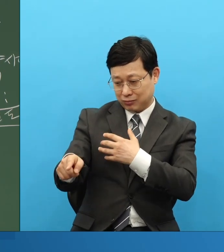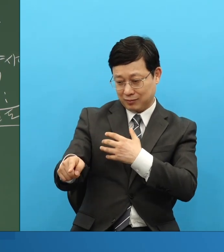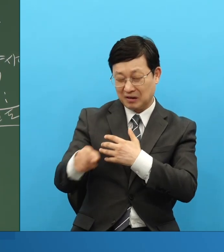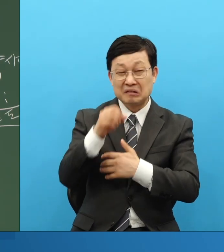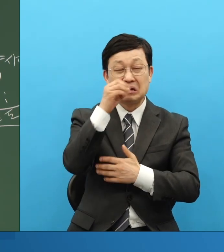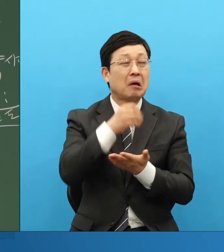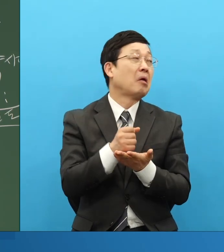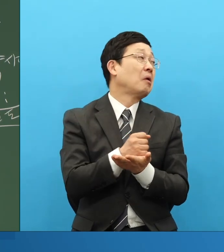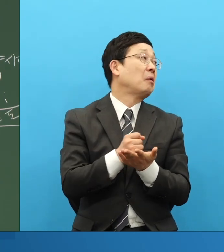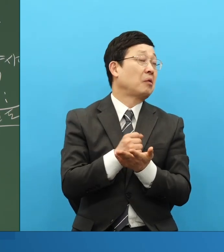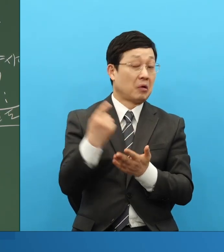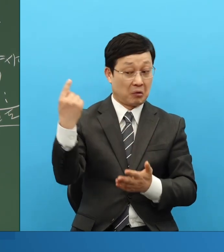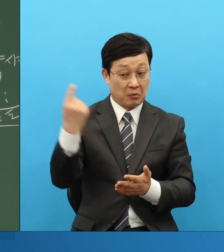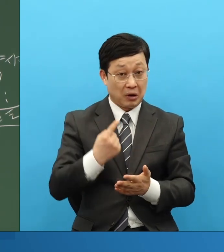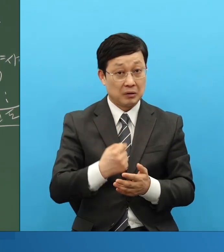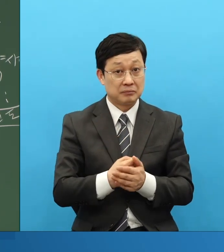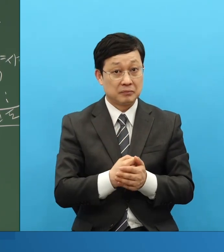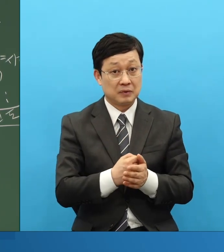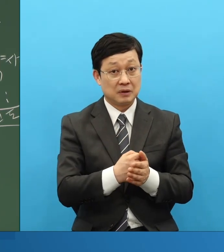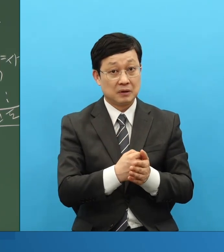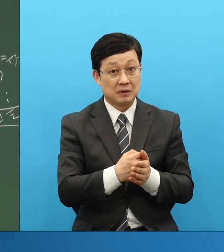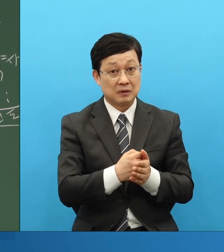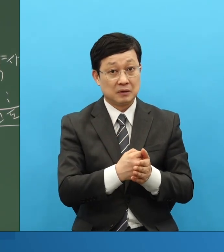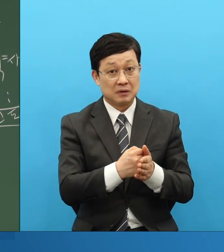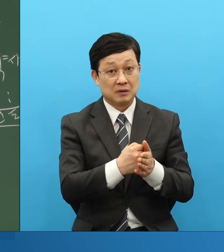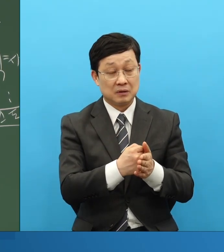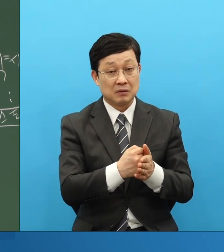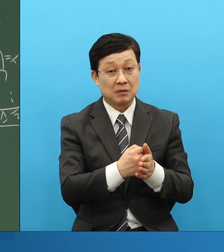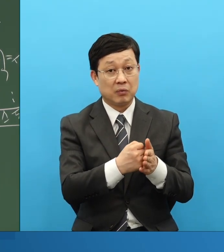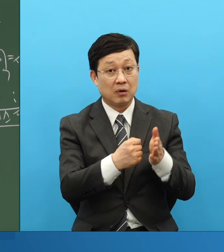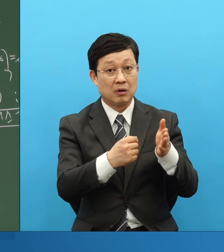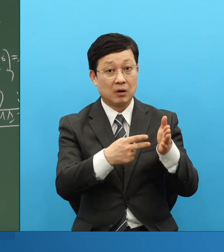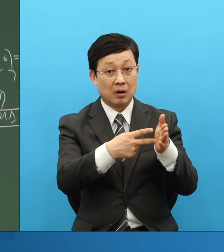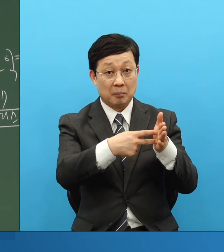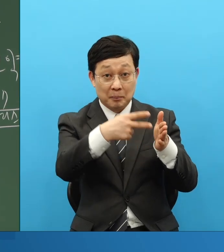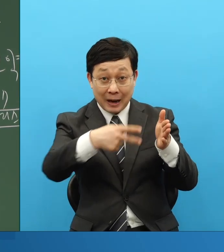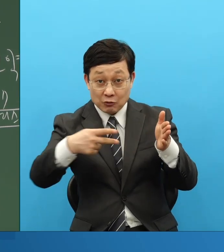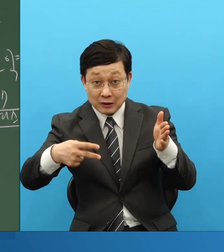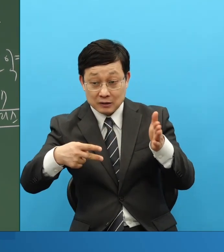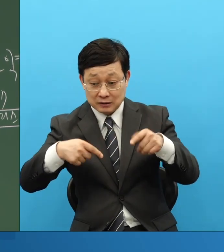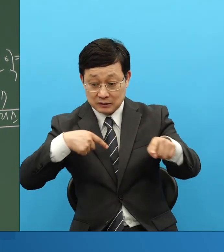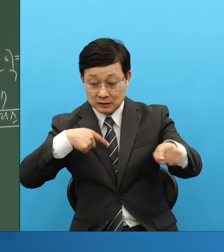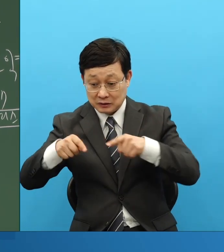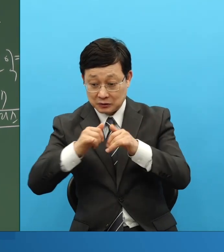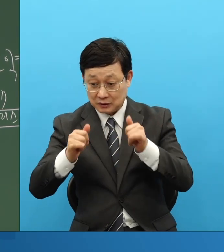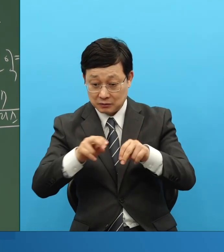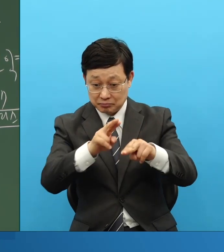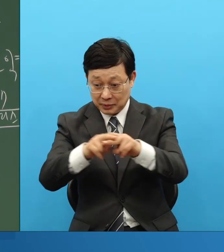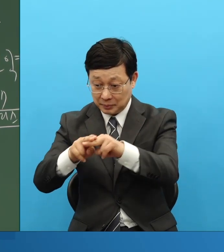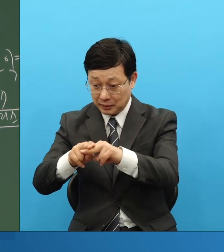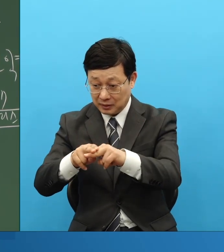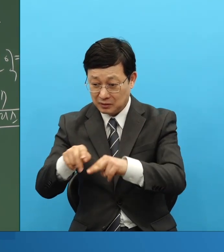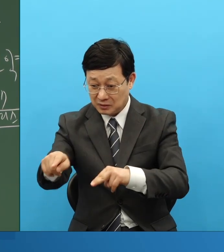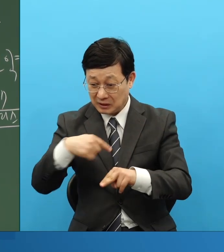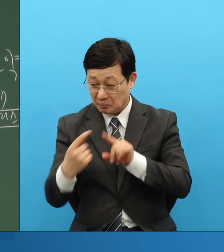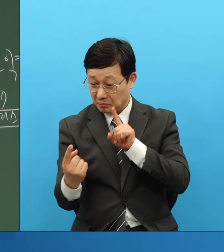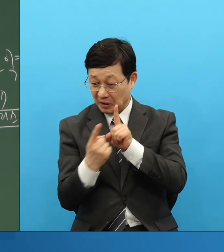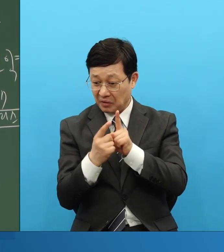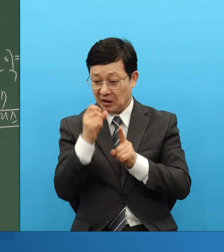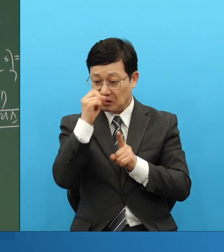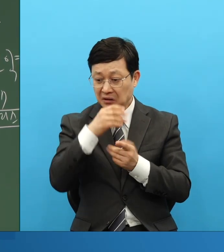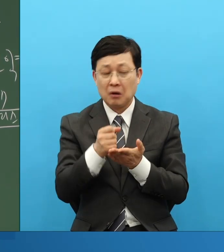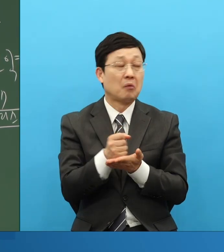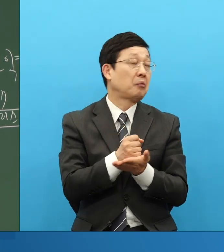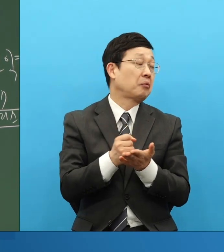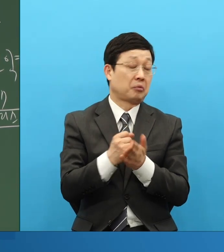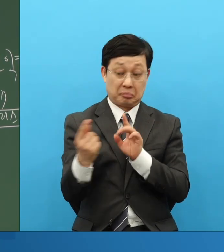came? 여기 우리 바누아투 지도자도 계십니다. We even have our leaders from Vanuatu here. 우연히 이렇게 됐어요? Do you think that this just happened by coincidence?